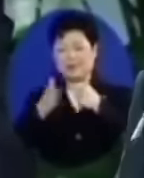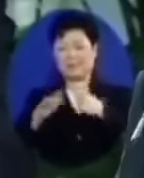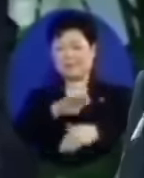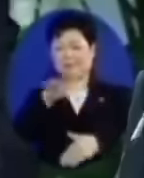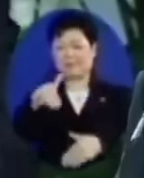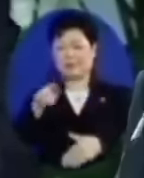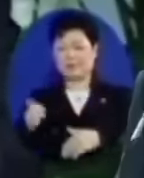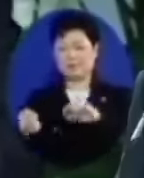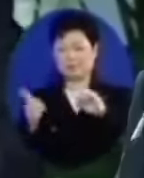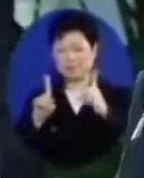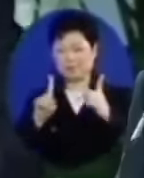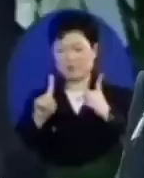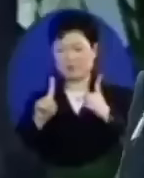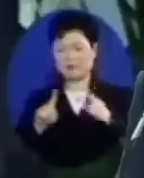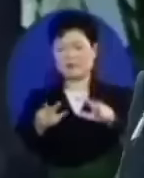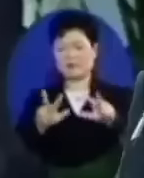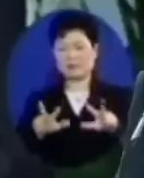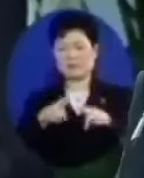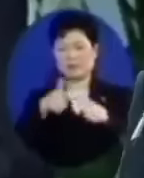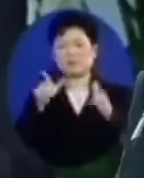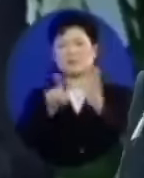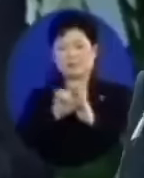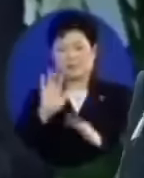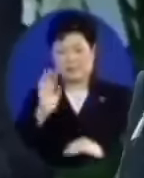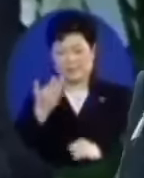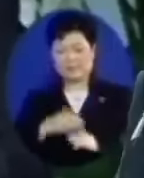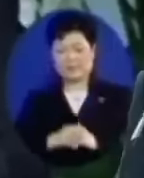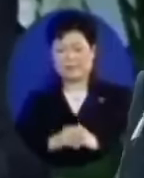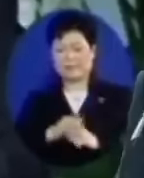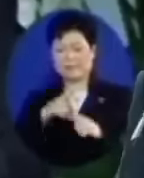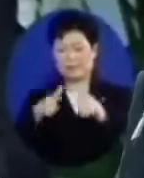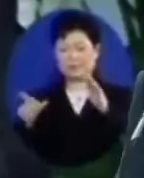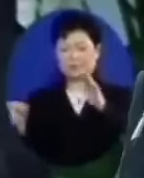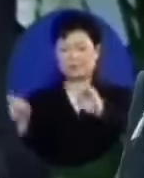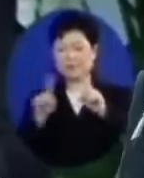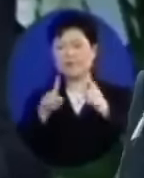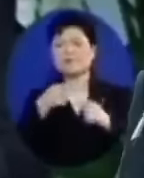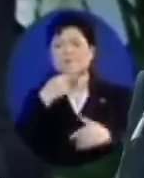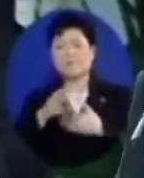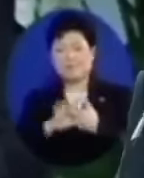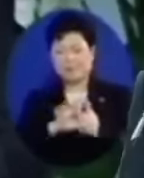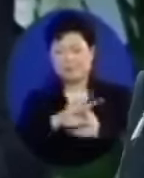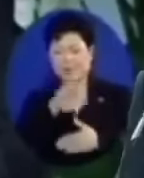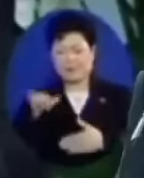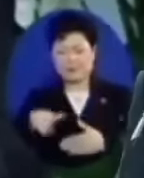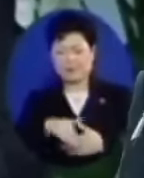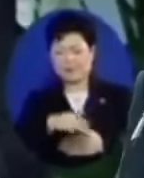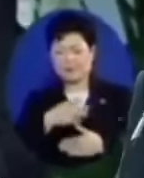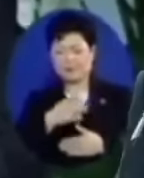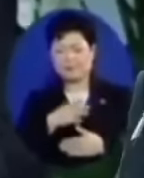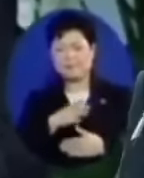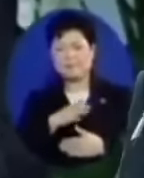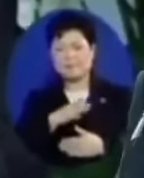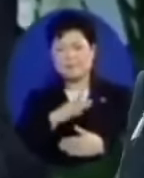우리가 부활해서 지금 예수 믿게 된 것입니다. 예수님이 부활하지 않았었으면 우리는 절대로 영혼이 부활될